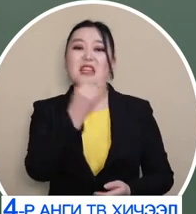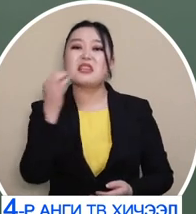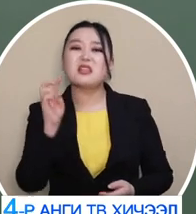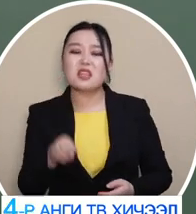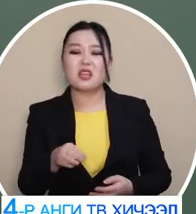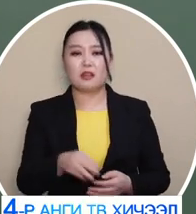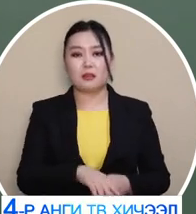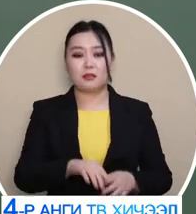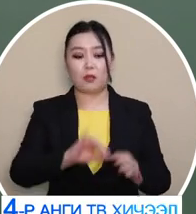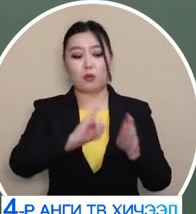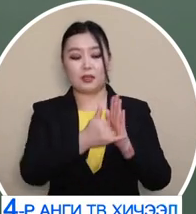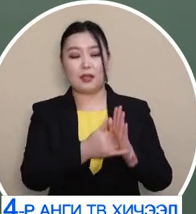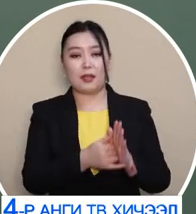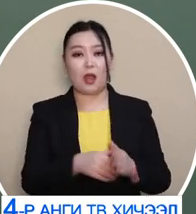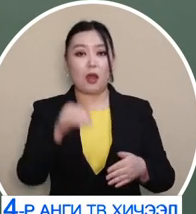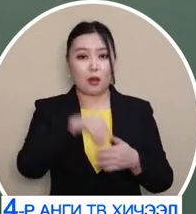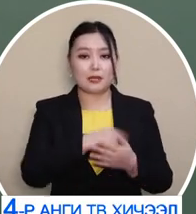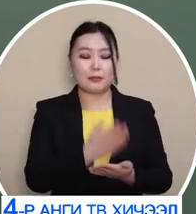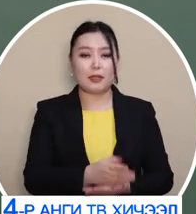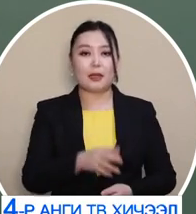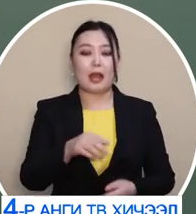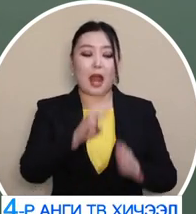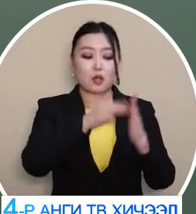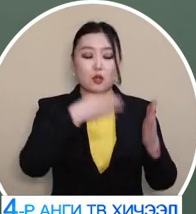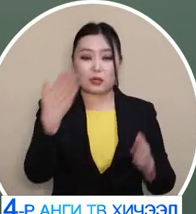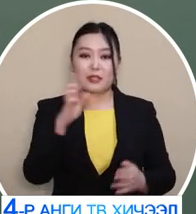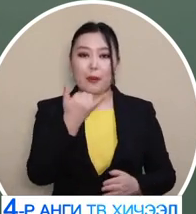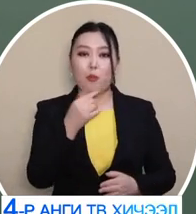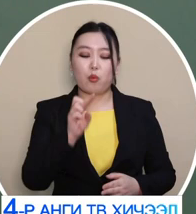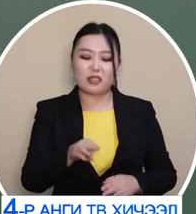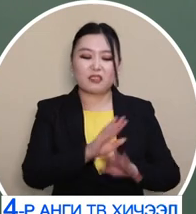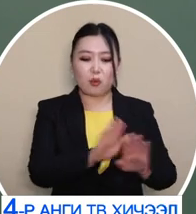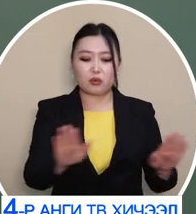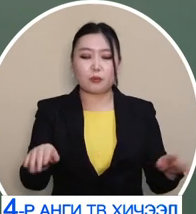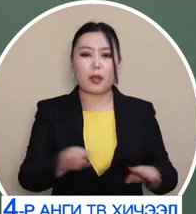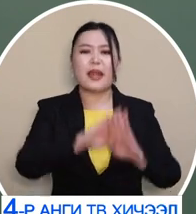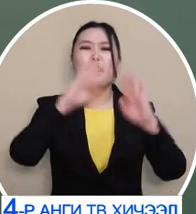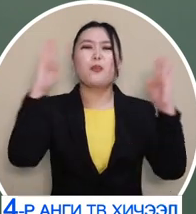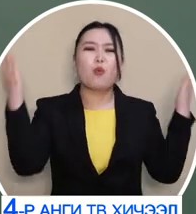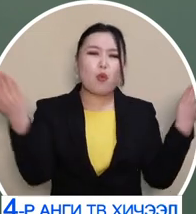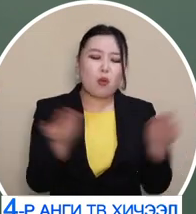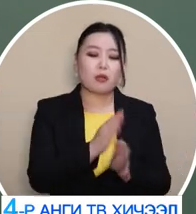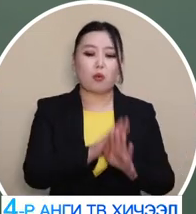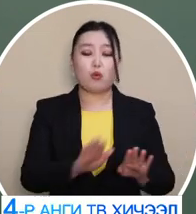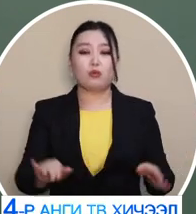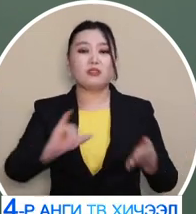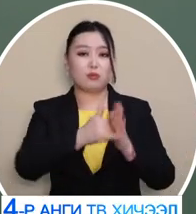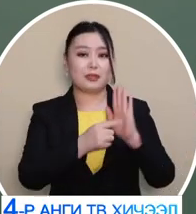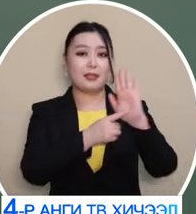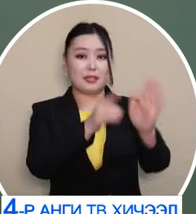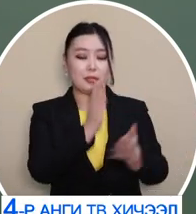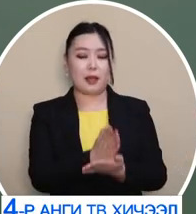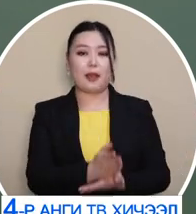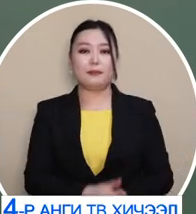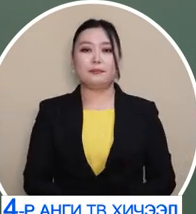байдаг. Тэгэхээр шүлэгт маань булт хүүхдүүд буюу нийт хүүхдүүд, бүх хүүхдүүд бүгд гэсэн